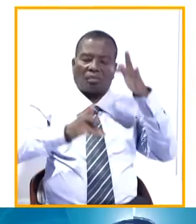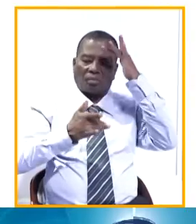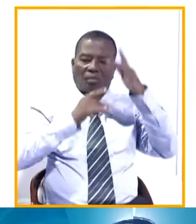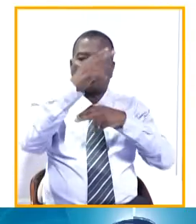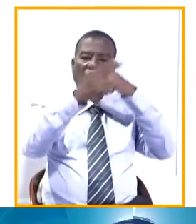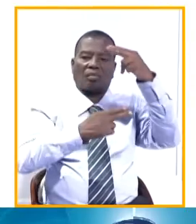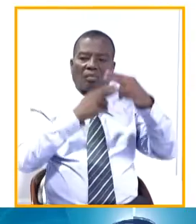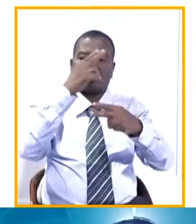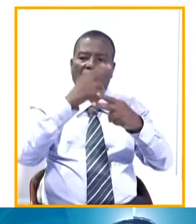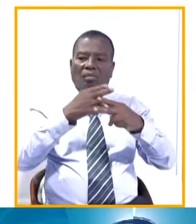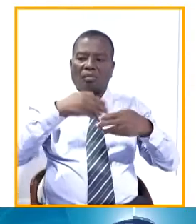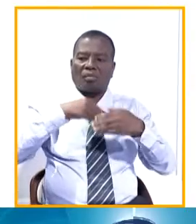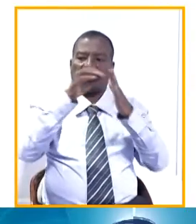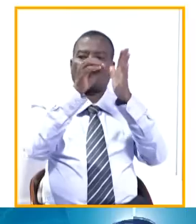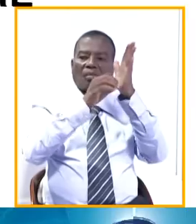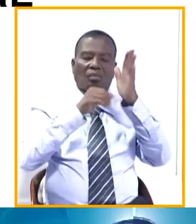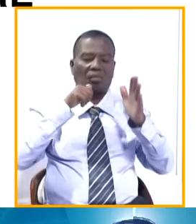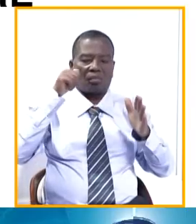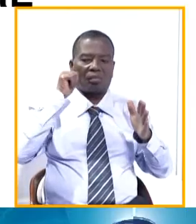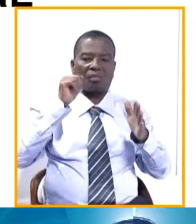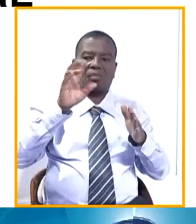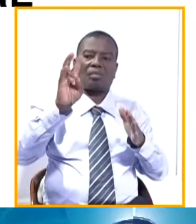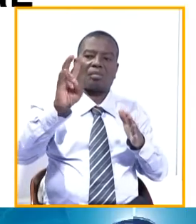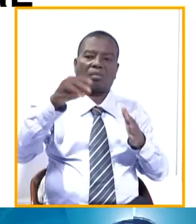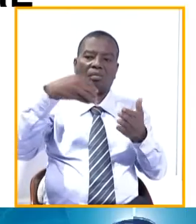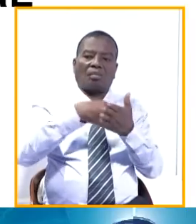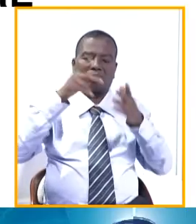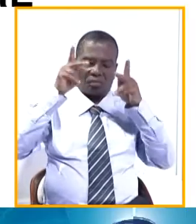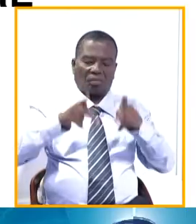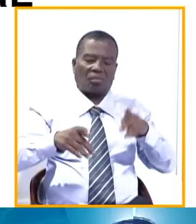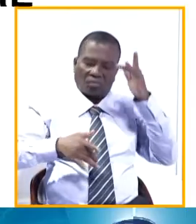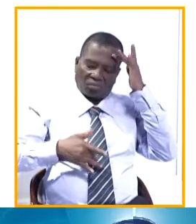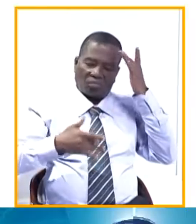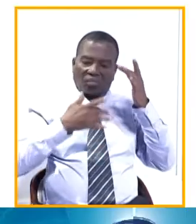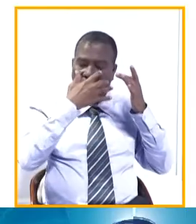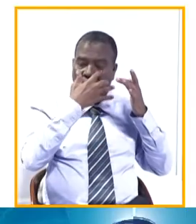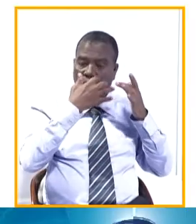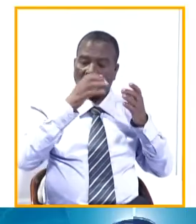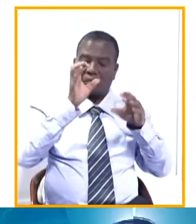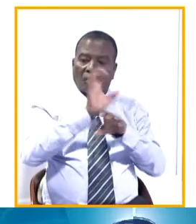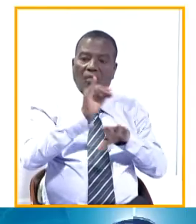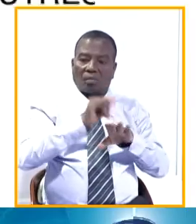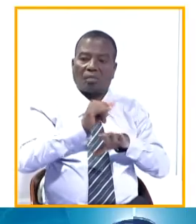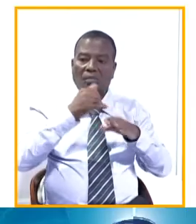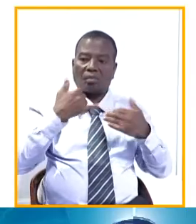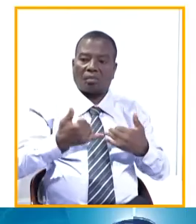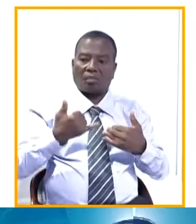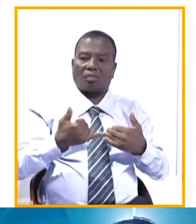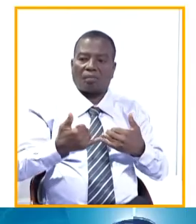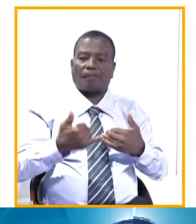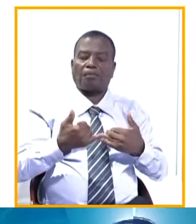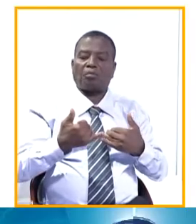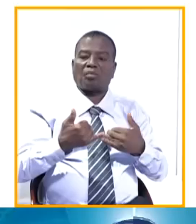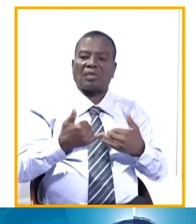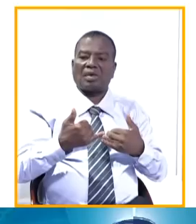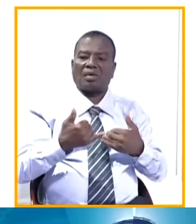maladie universelle a enregistré hier 7 nouveaux cas de coronavirus. La Côte d'Ivoire dénombre donc